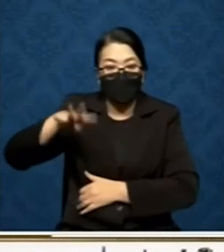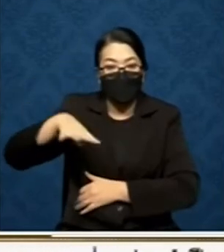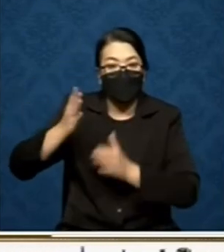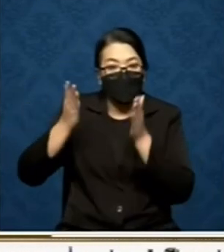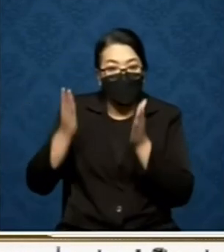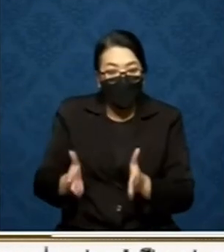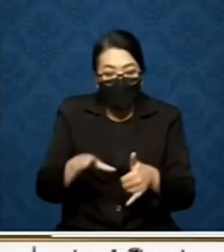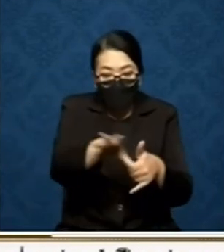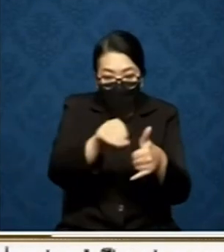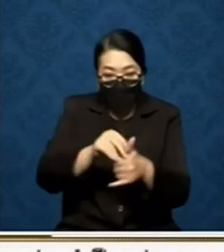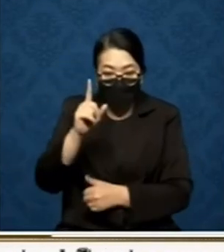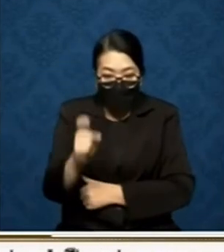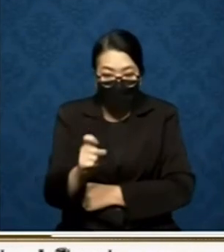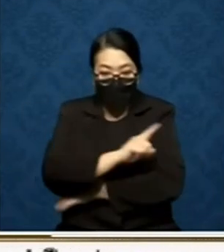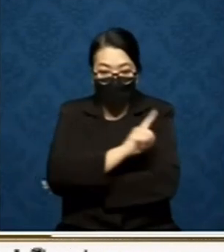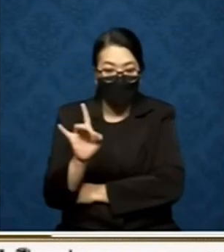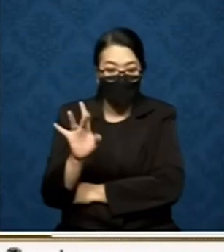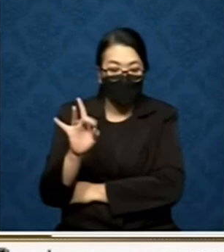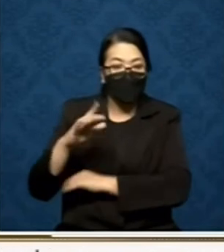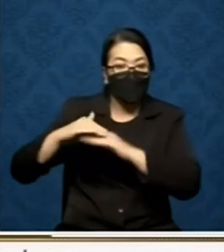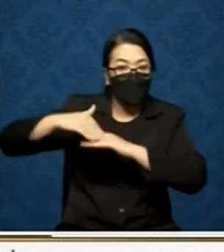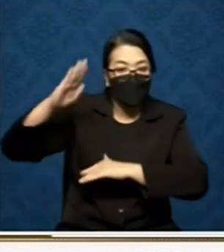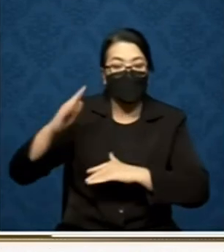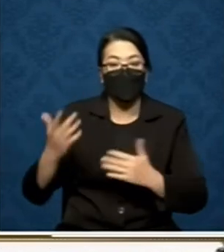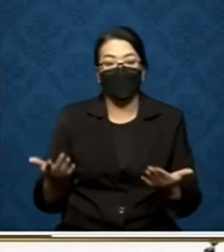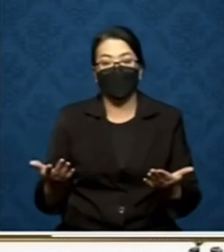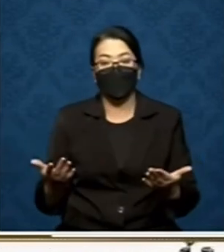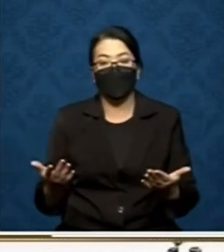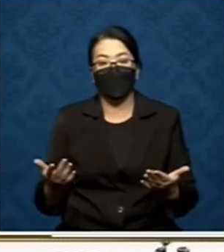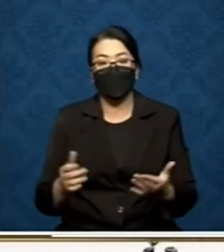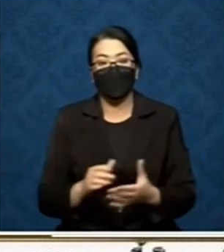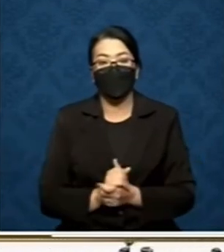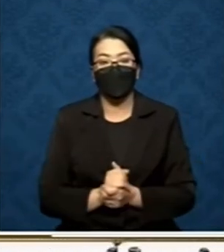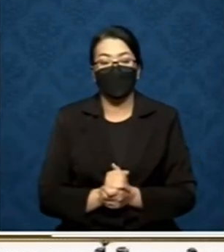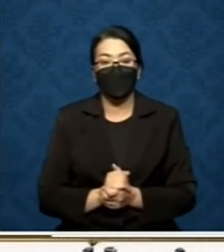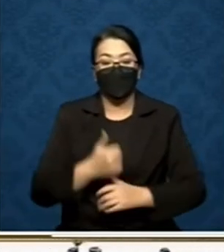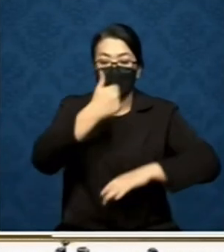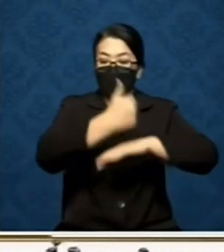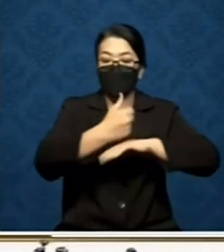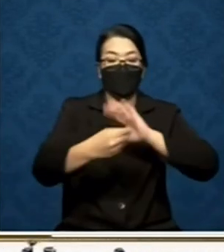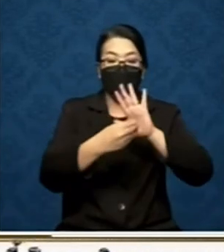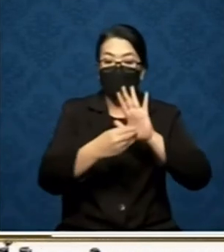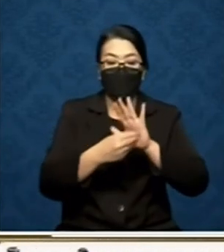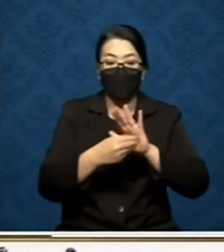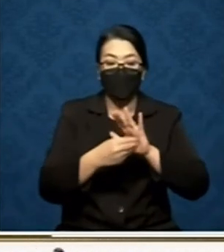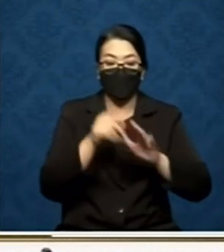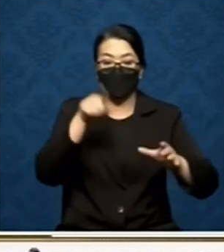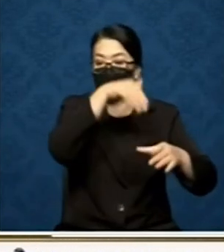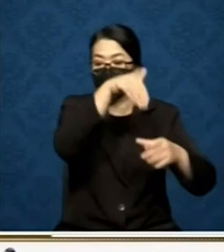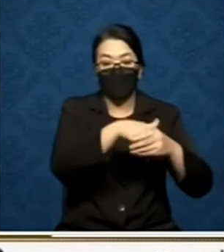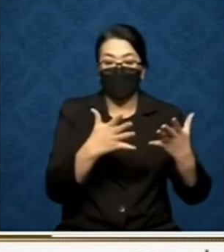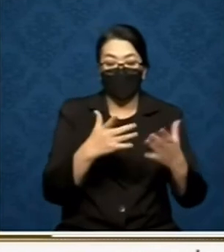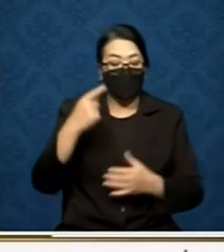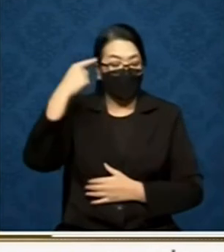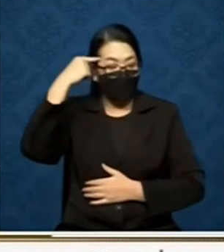คนตายวันหนึ่งเป็นร้อยกว่าคนมีผู้บริหารกทม.ที่ไม่ได้มาจากการเลือกตั้งไม่